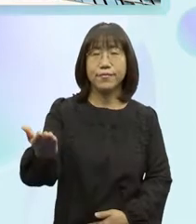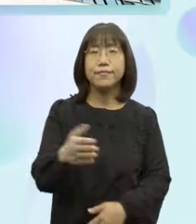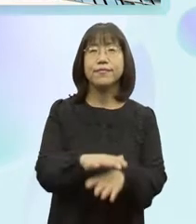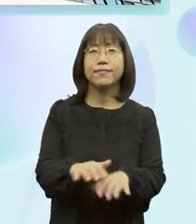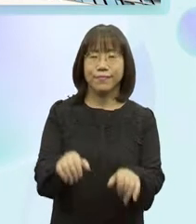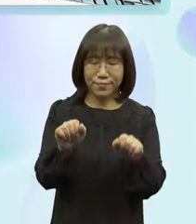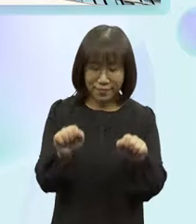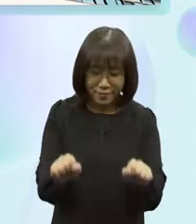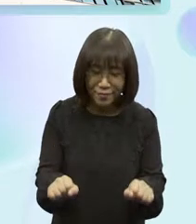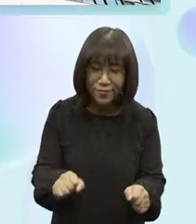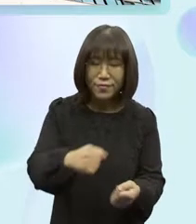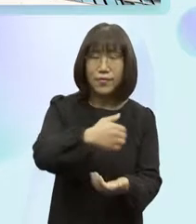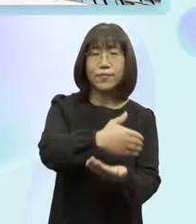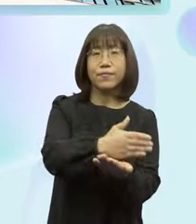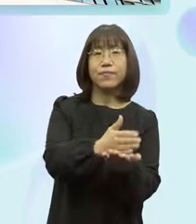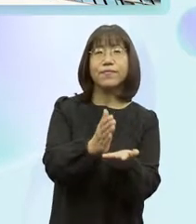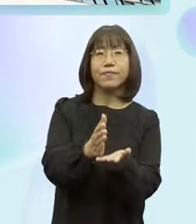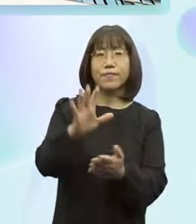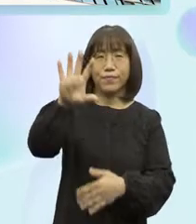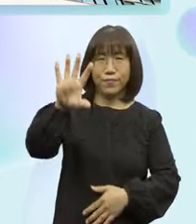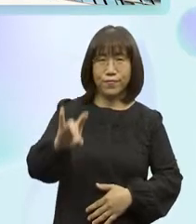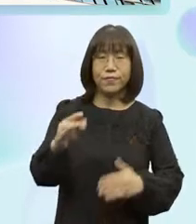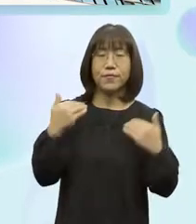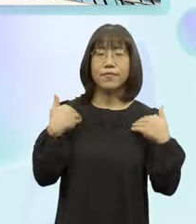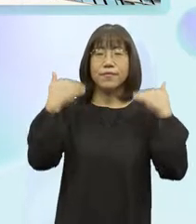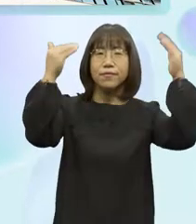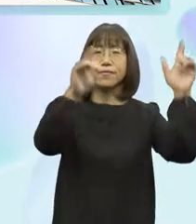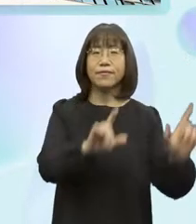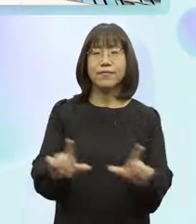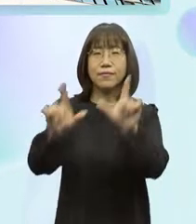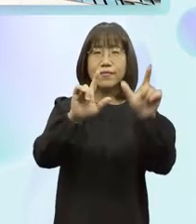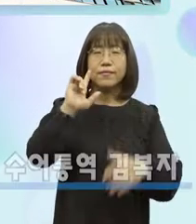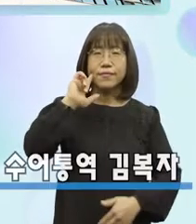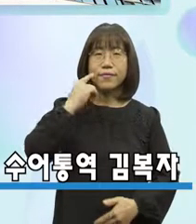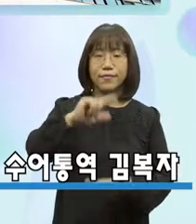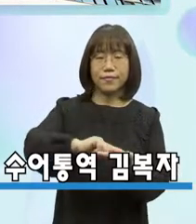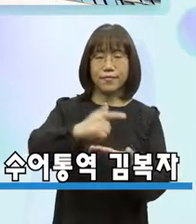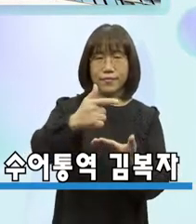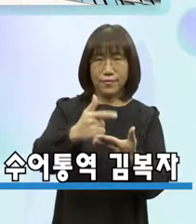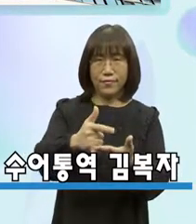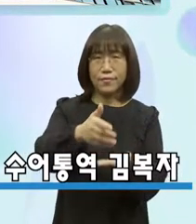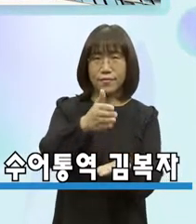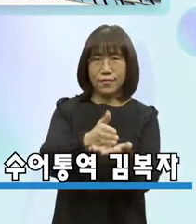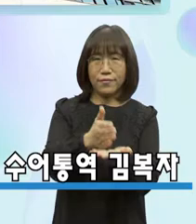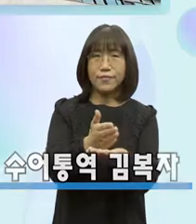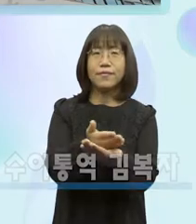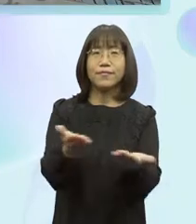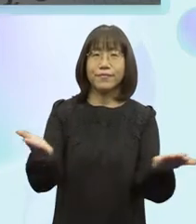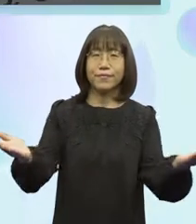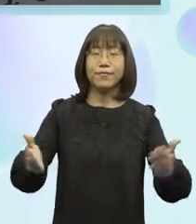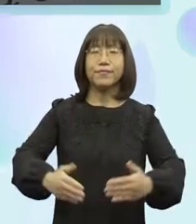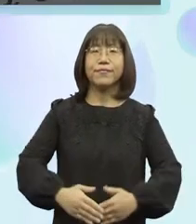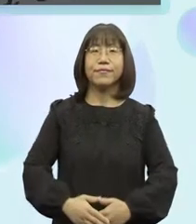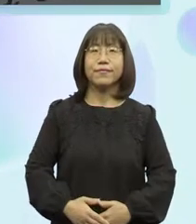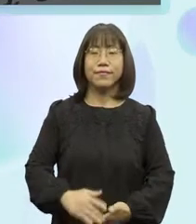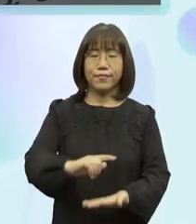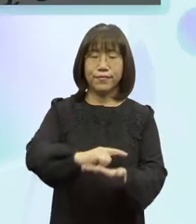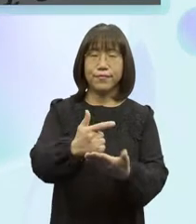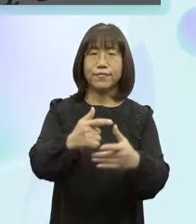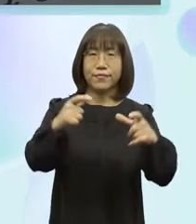구민 여러분 안녕하십니까 조화로운 성장 삶이 아름다운 강서 아이 강서 tv 안미정 입니다